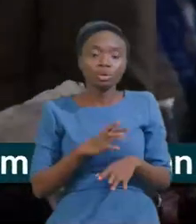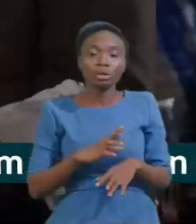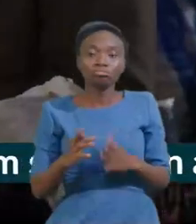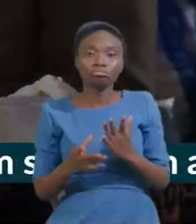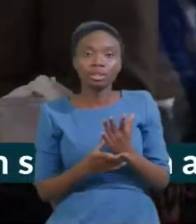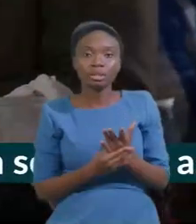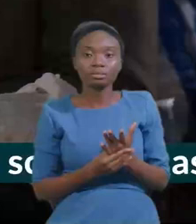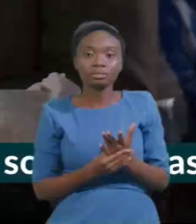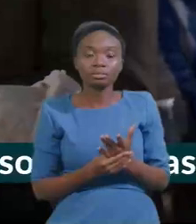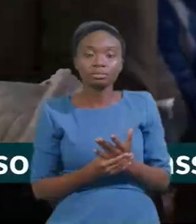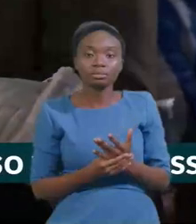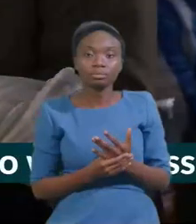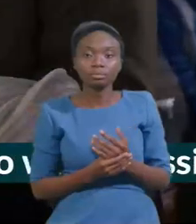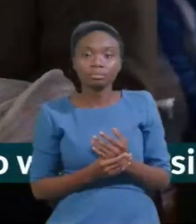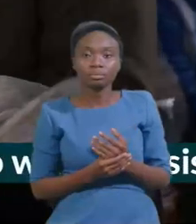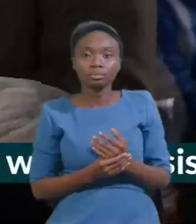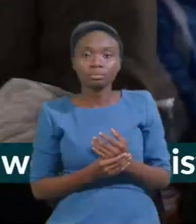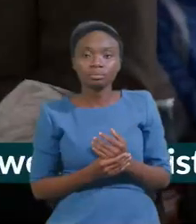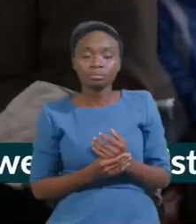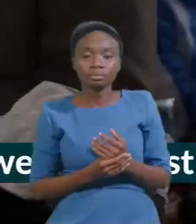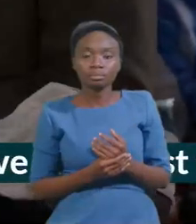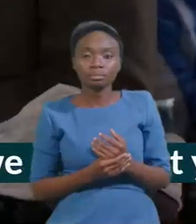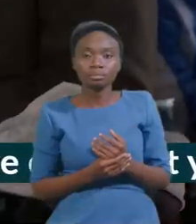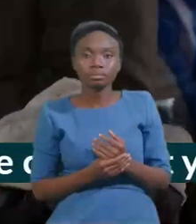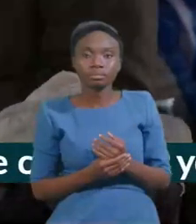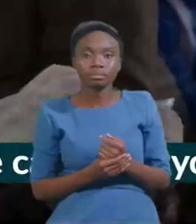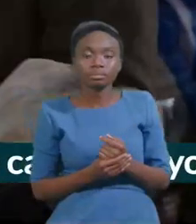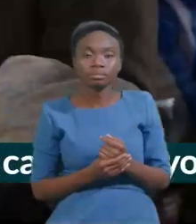here, qui sont you will à ma also droite, indicate. Faites-nous signe